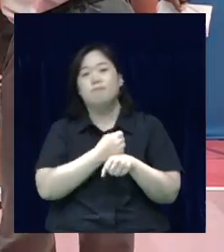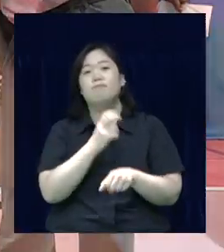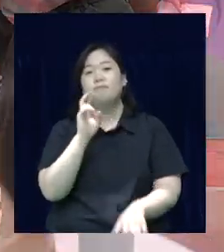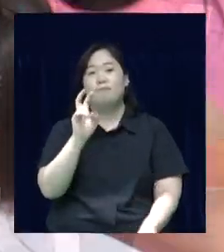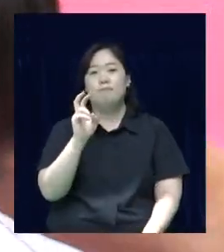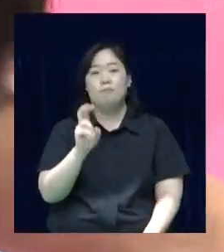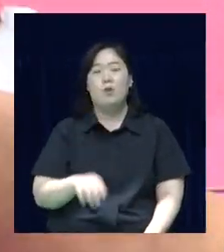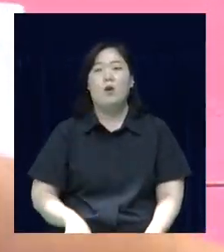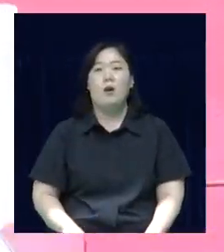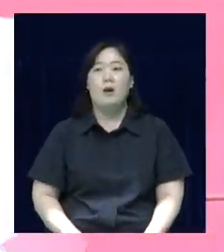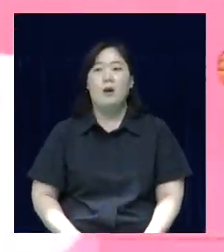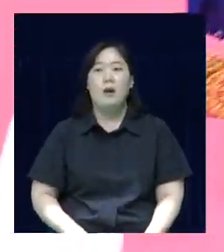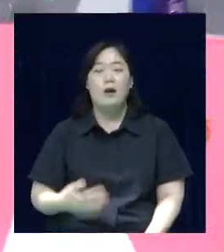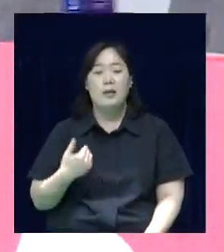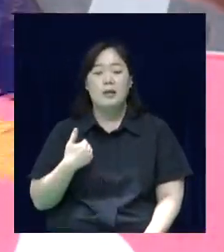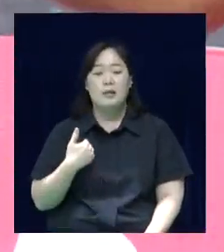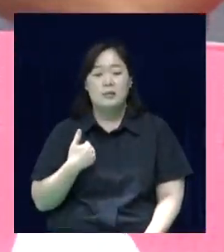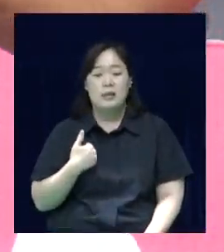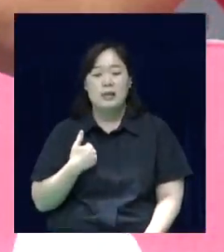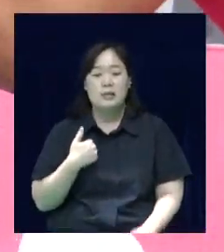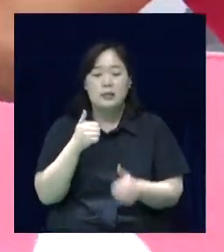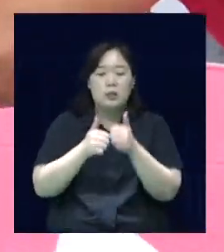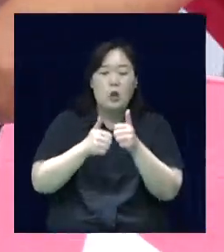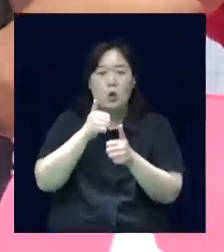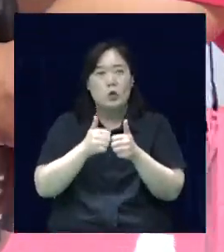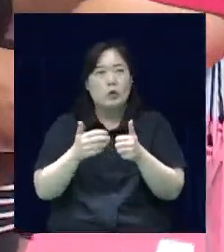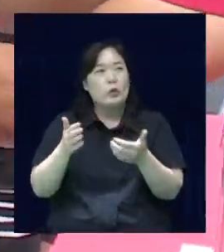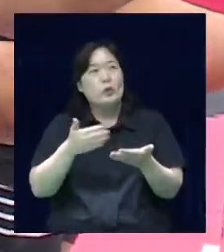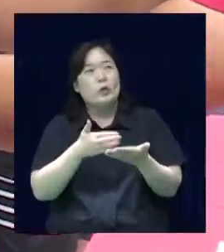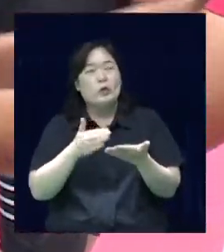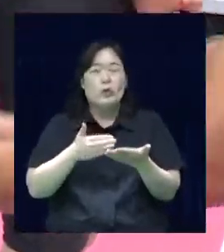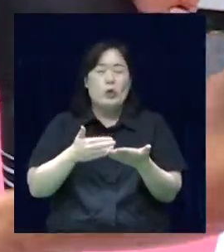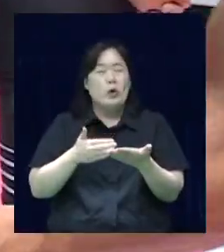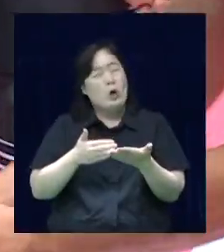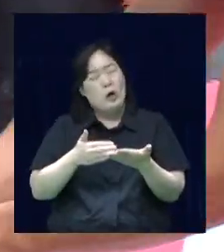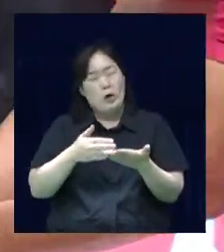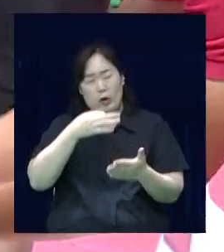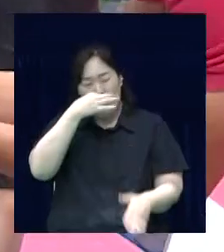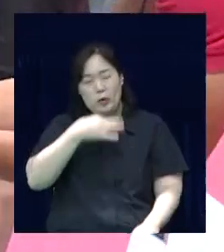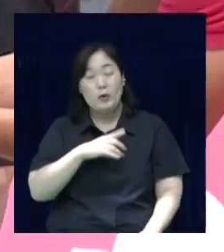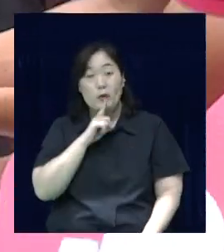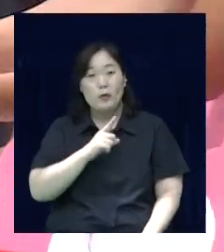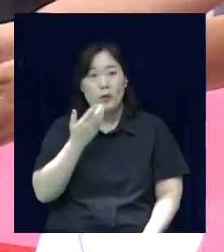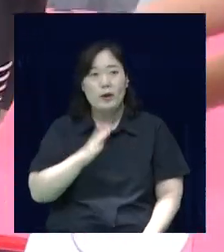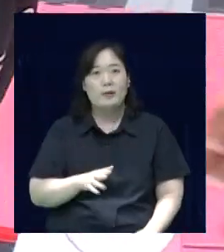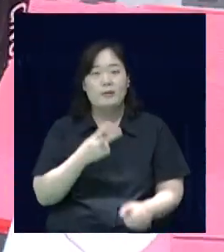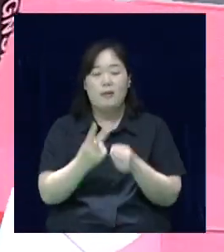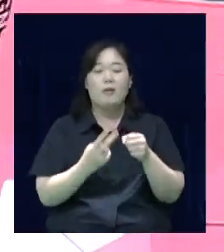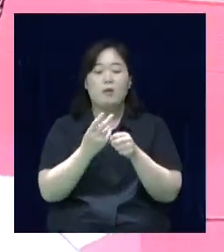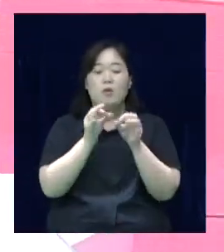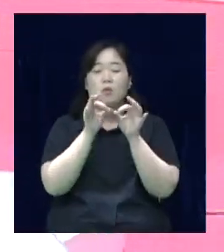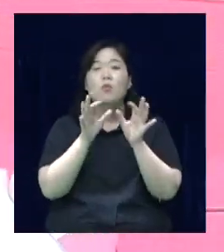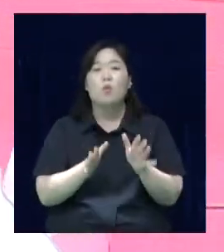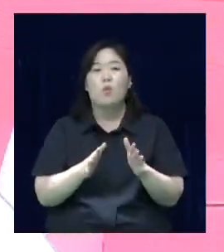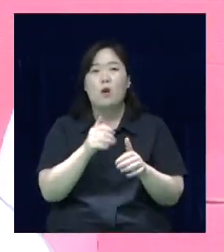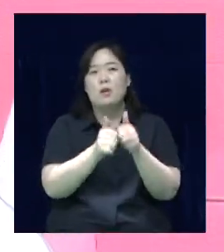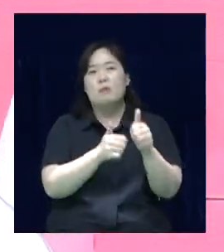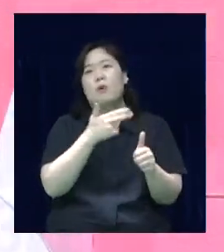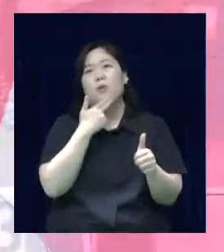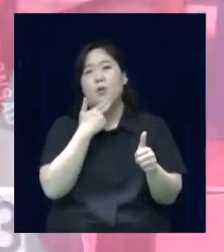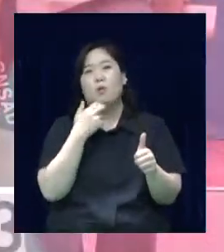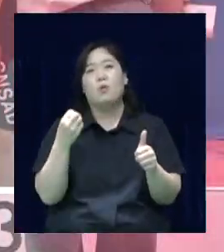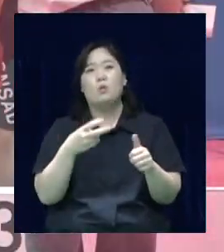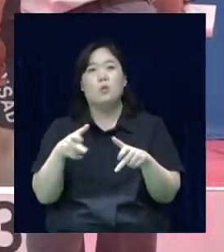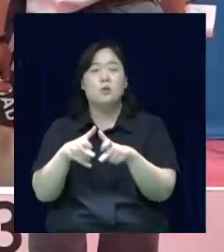선수들이 사실은 경기에 굉장히 목말라 있었다고 저 생각되어집니다. 네. 거의 뭐 1년 6개월 이상 시합이 없었으니까 또 더군다나 장애인 선수다